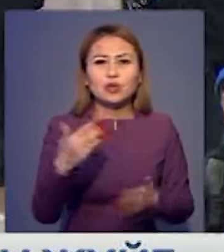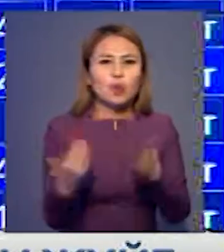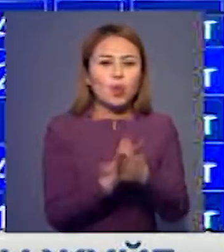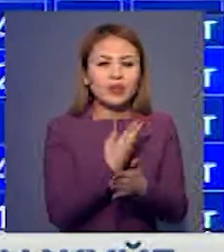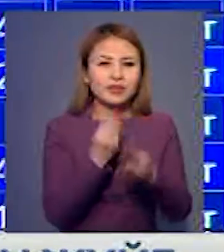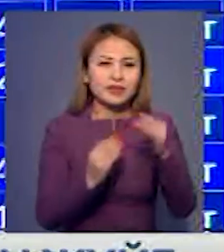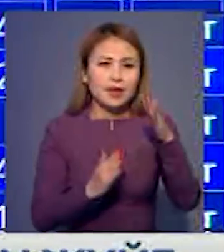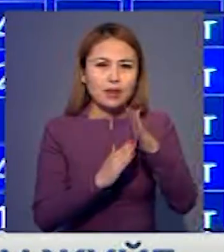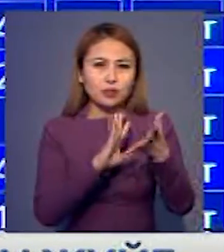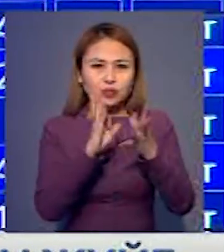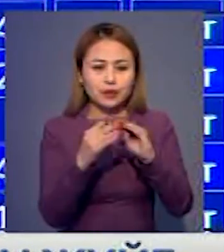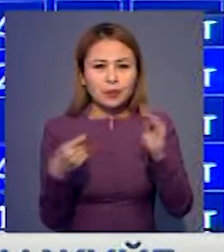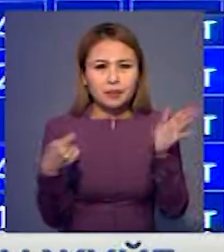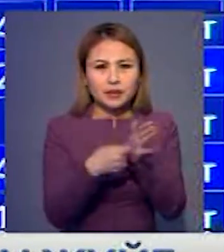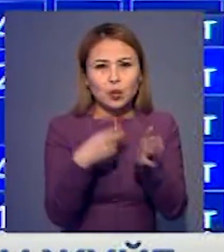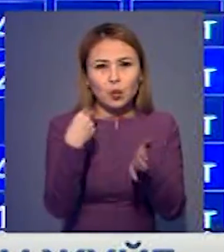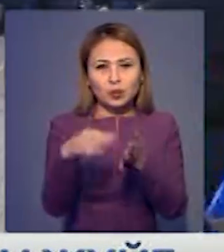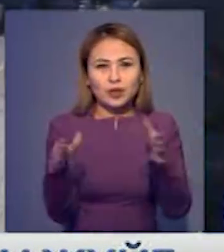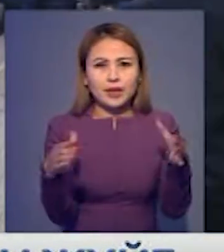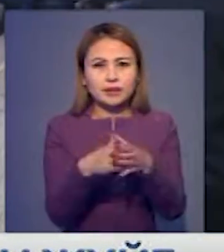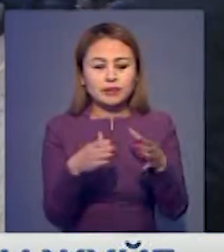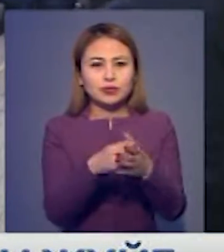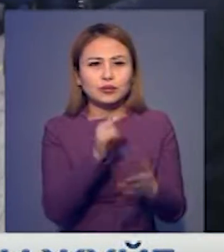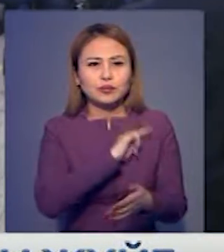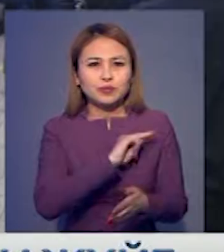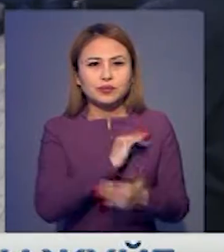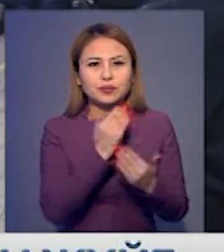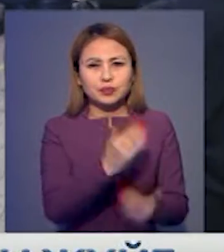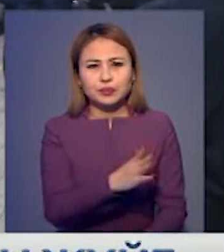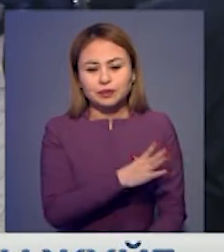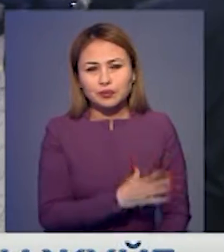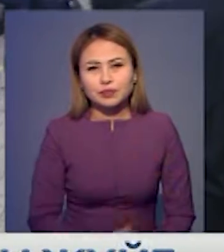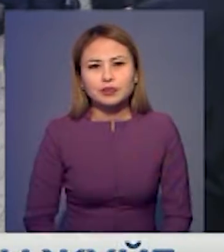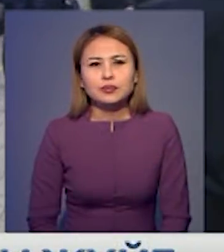жолаушы жаңа тариф бойынша билет сатып алып, компания қызметіне жүгінген.